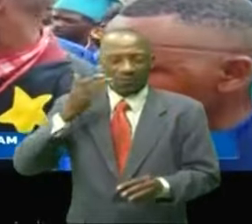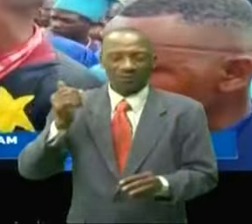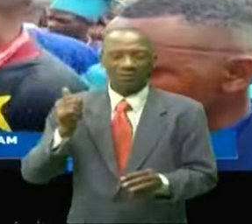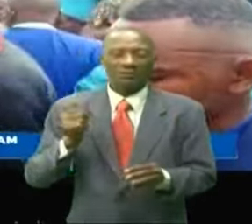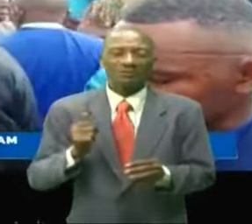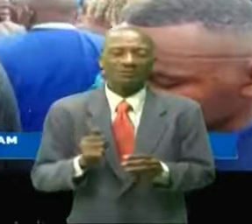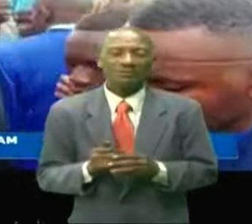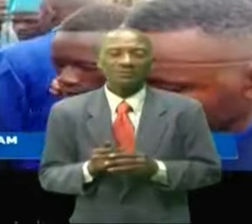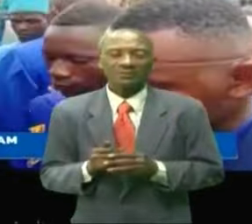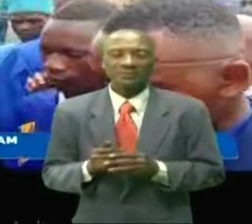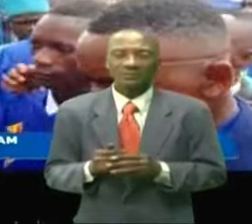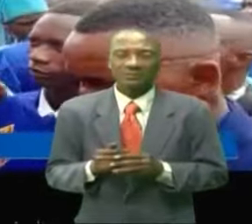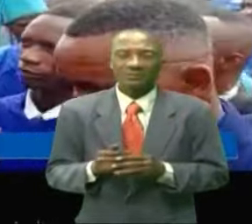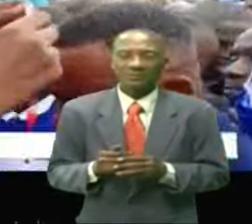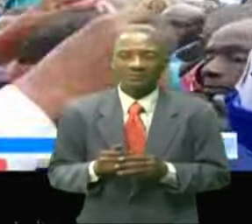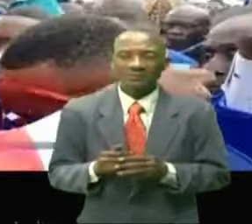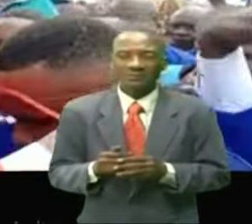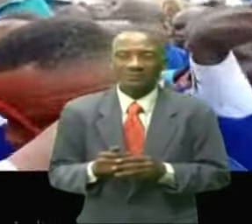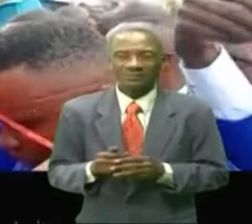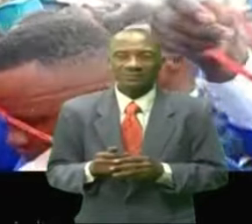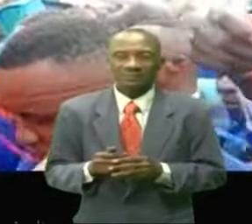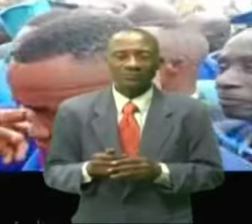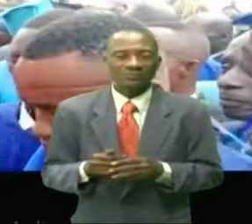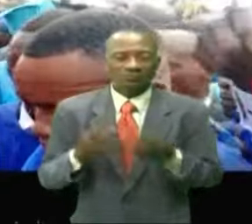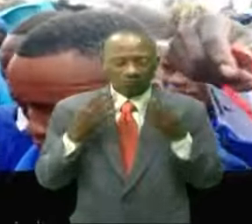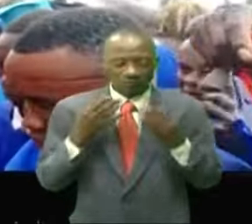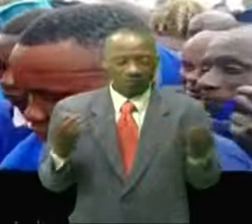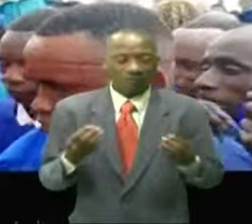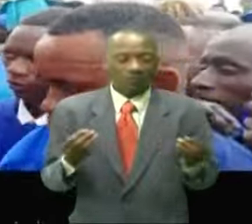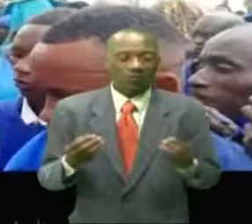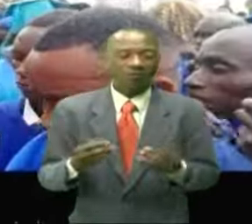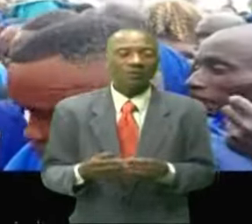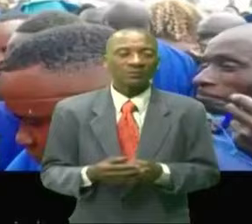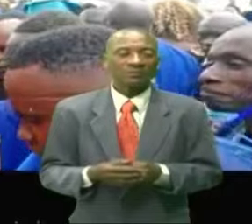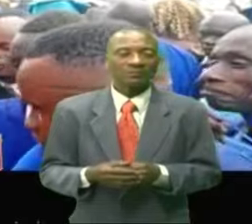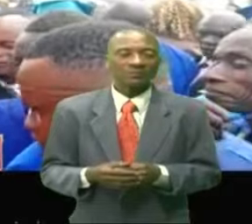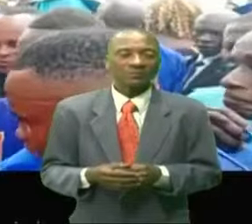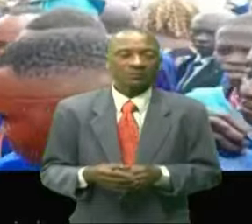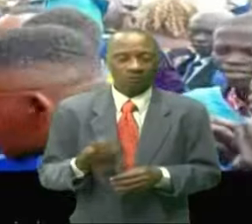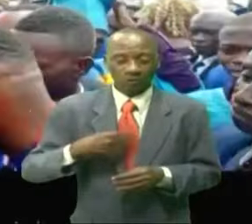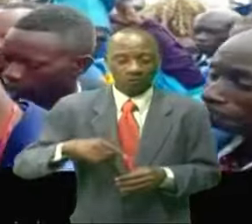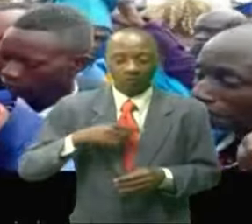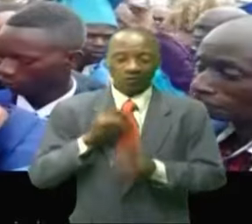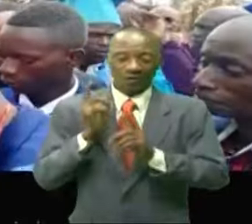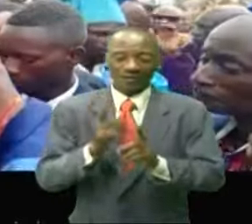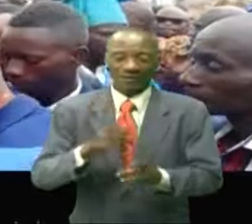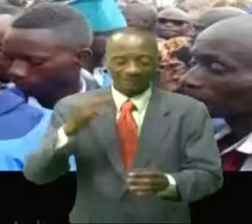Et c'est tout que nous sommes au moment de l'assurance qualité.